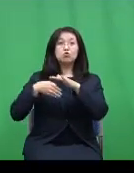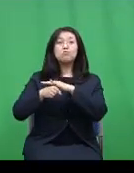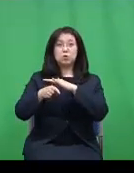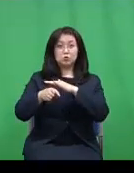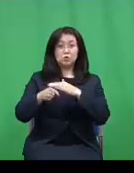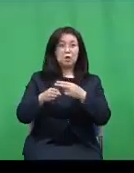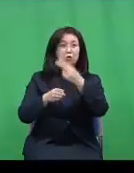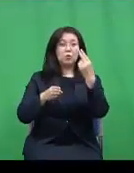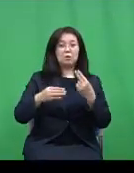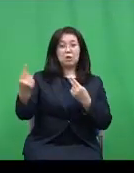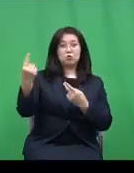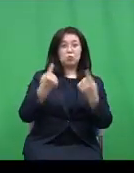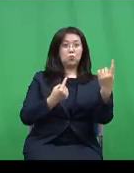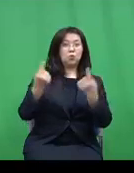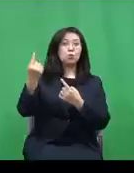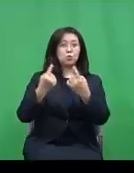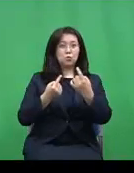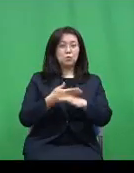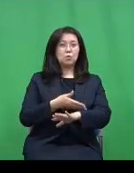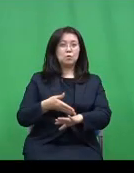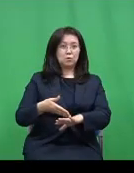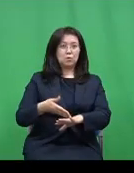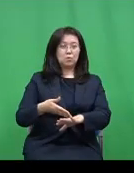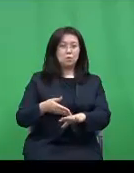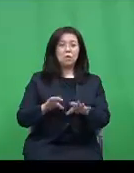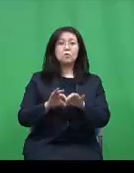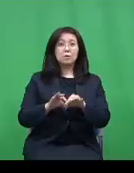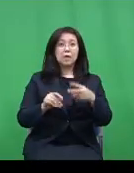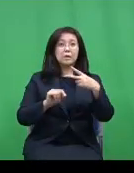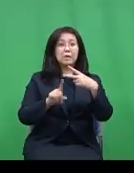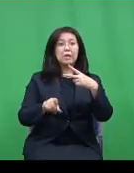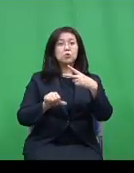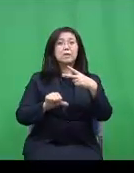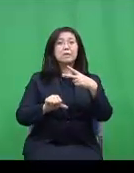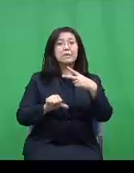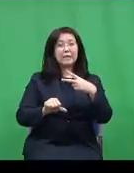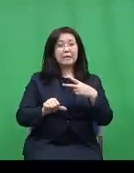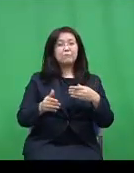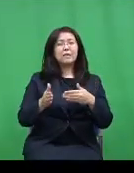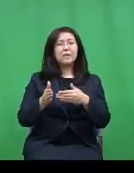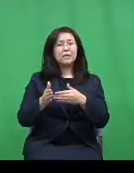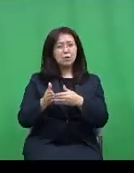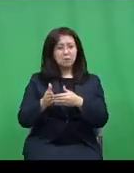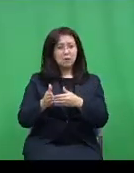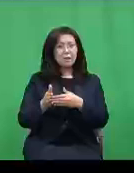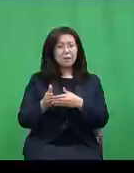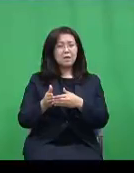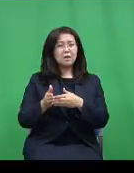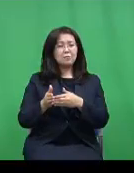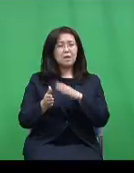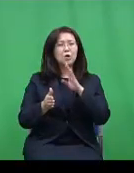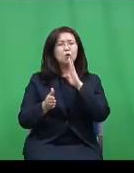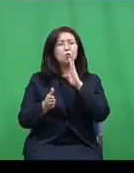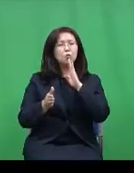から、できれば2月5日ぐらいまでに本当はですね、判断をすべ